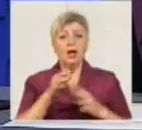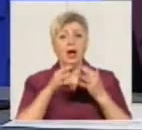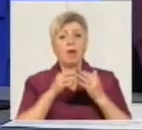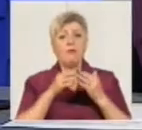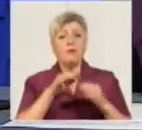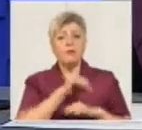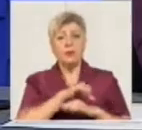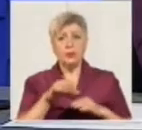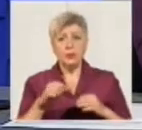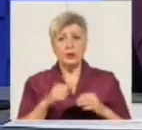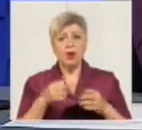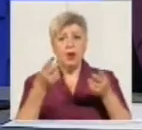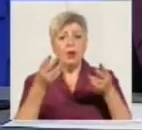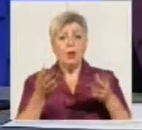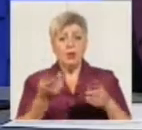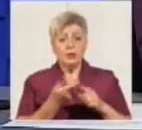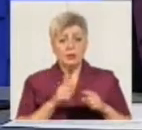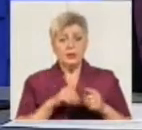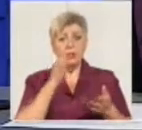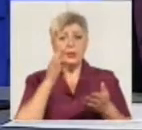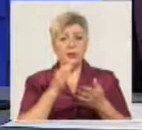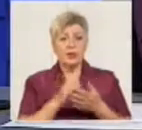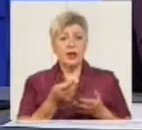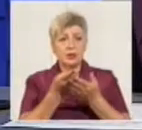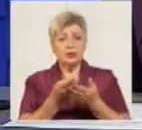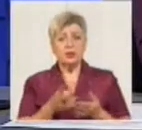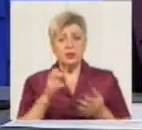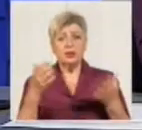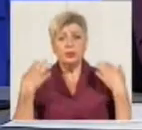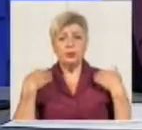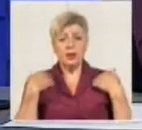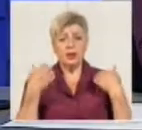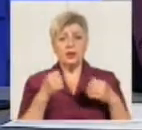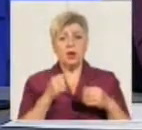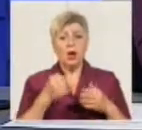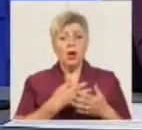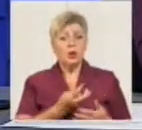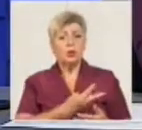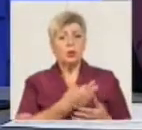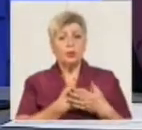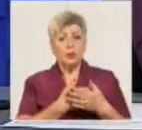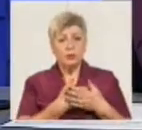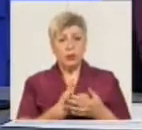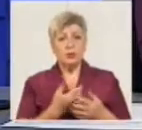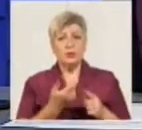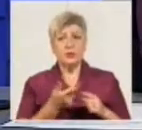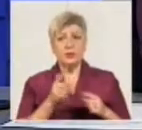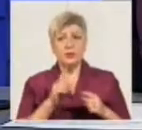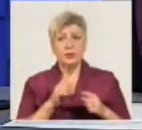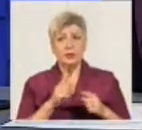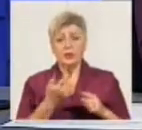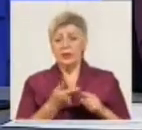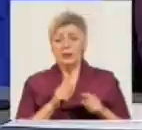покладається на плечі добровольців або тих мобілізованих чоловіків та жінок, котрі там зараз знаходяться, але це